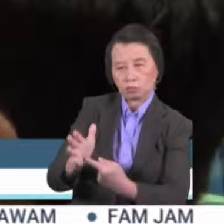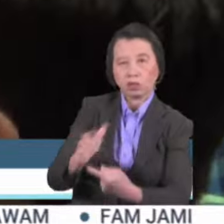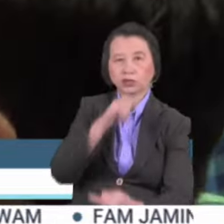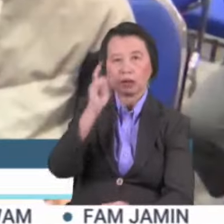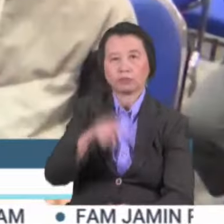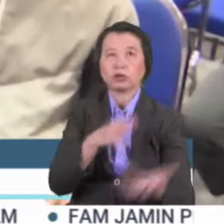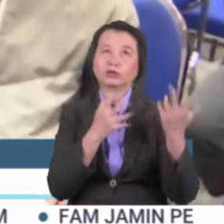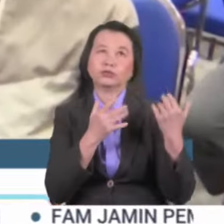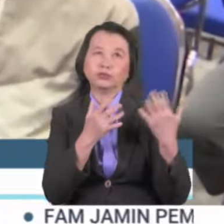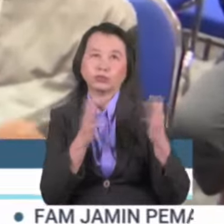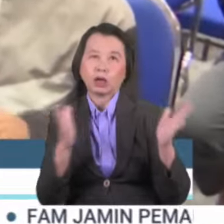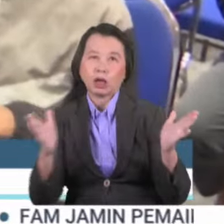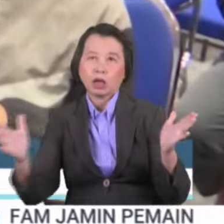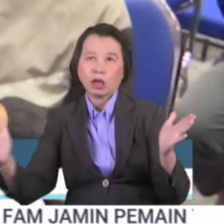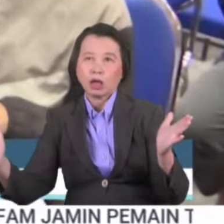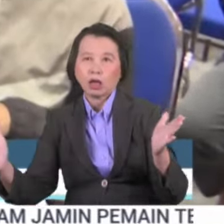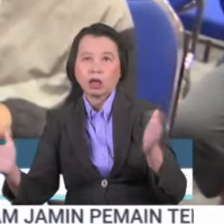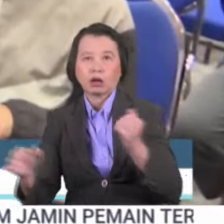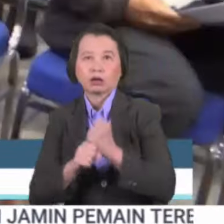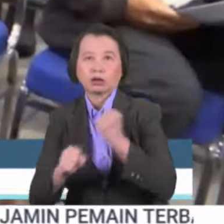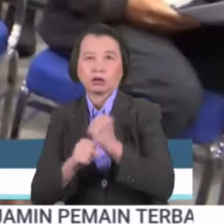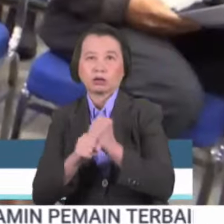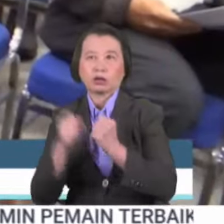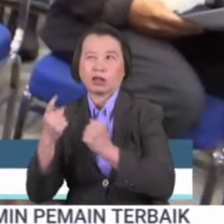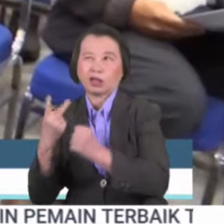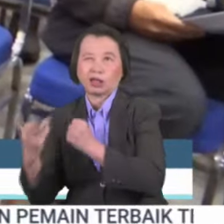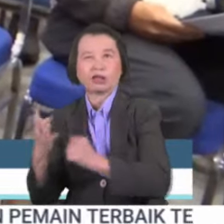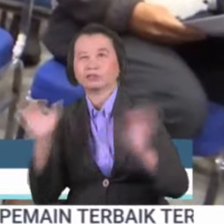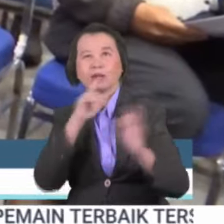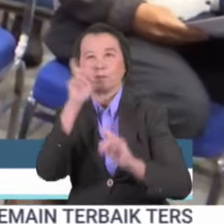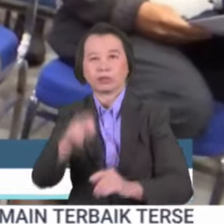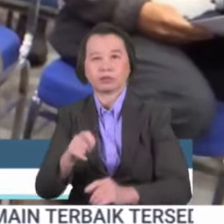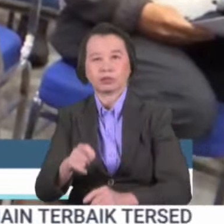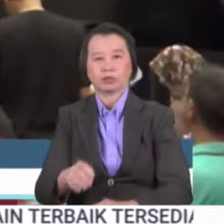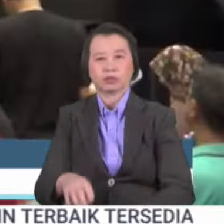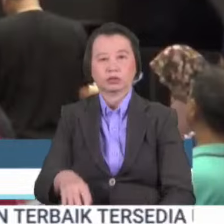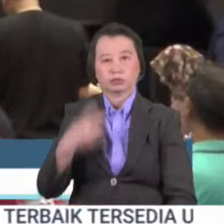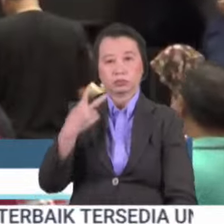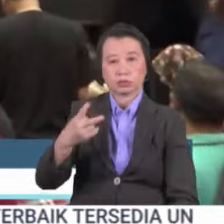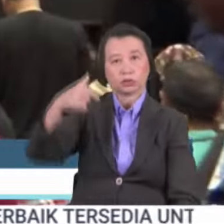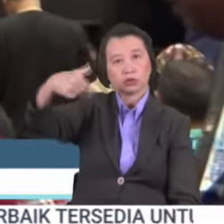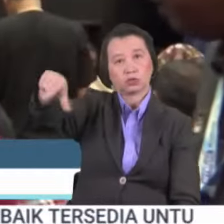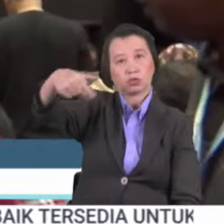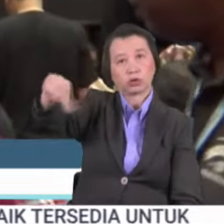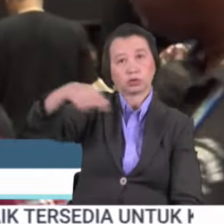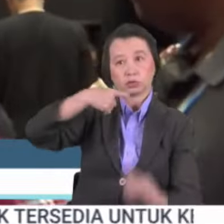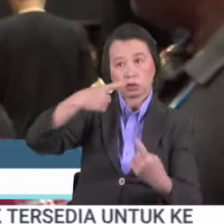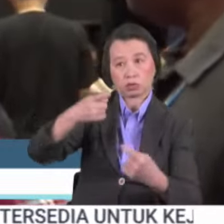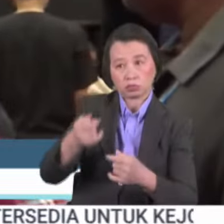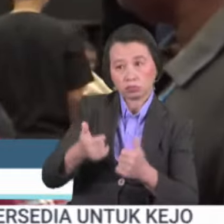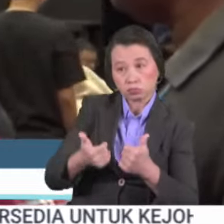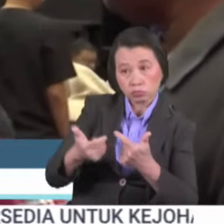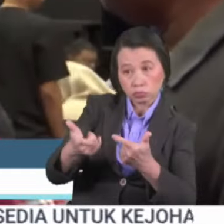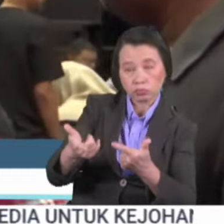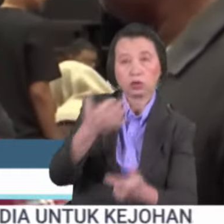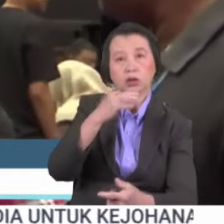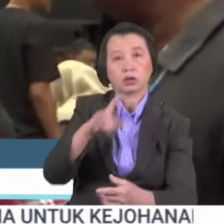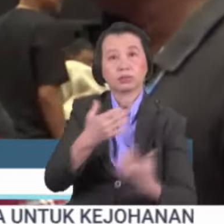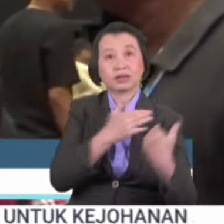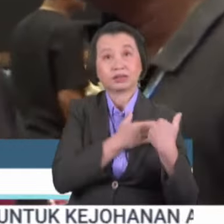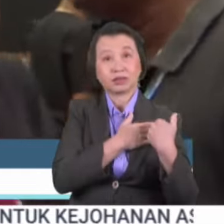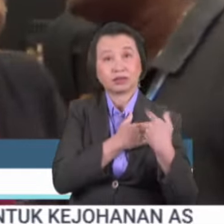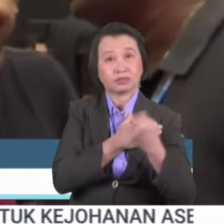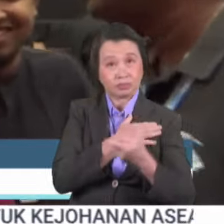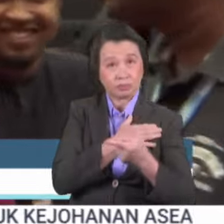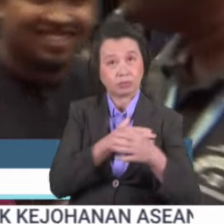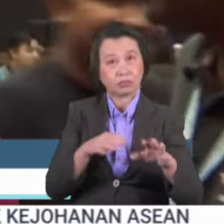tak perlu nak tunggu tempoh cukup berkhidmat tu. Ni akan buat kualiti penjawat awam tu meningkat dan juga sebab jawatan yang